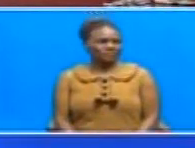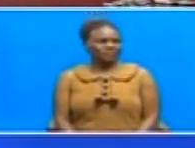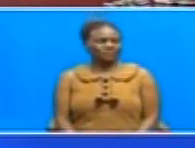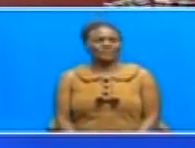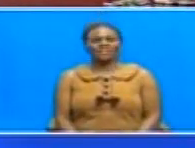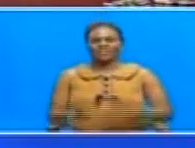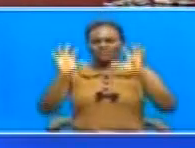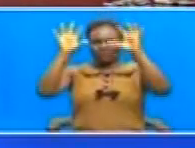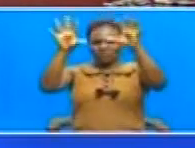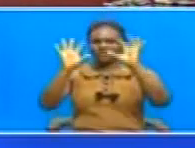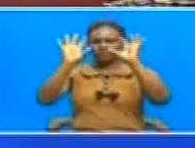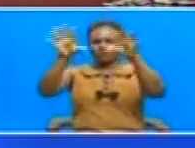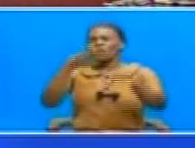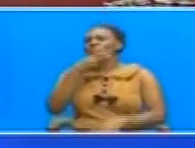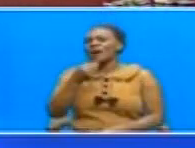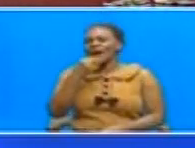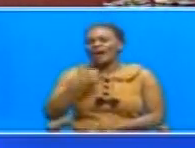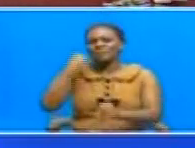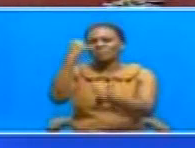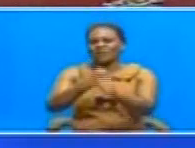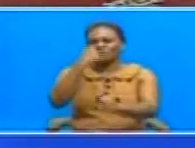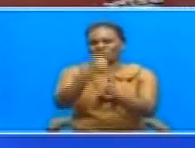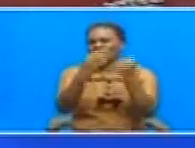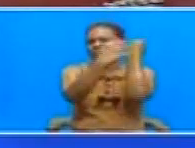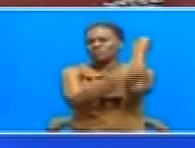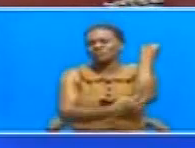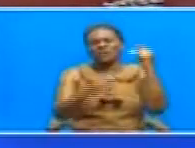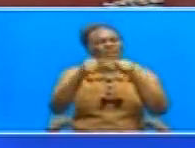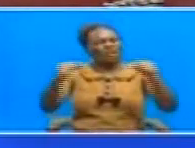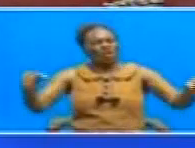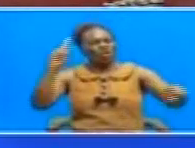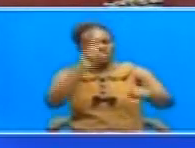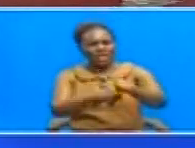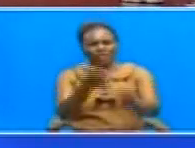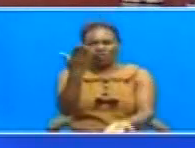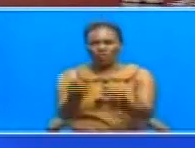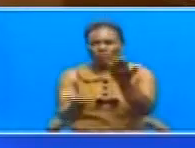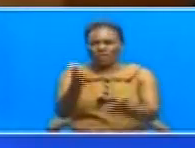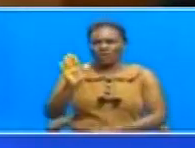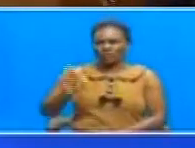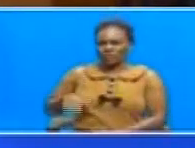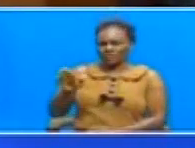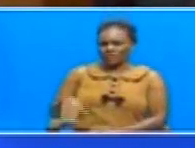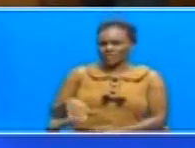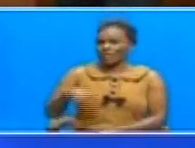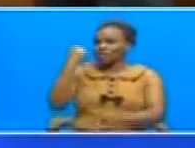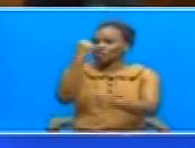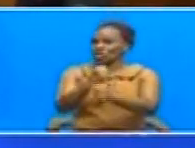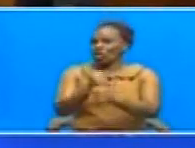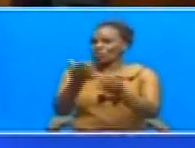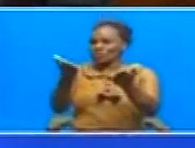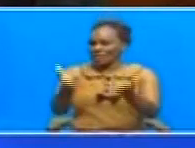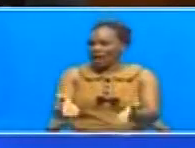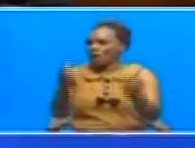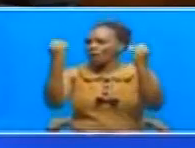Kikosi cha voliboli cha wanaume kimekosa kuwa na matokeo ya kufana kwa muda ikilinganishwa na akina dada Malkia Strikers. Na kibarua chao sasa kinatarajiwa